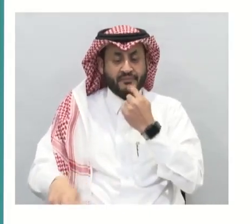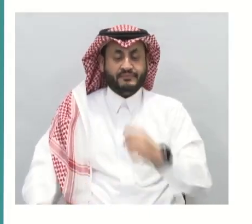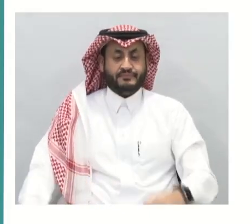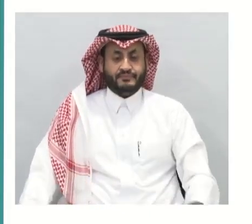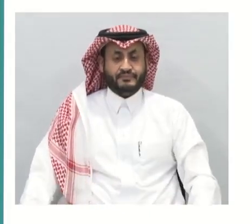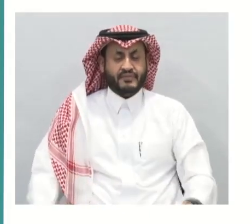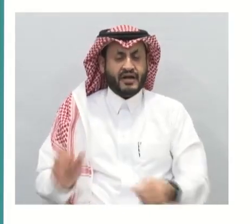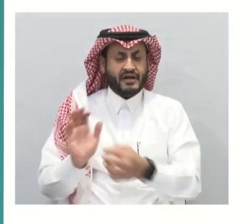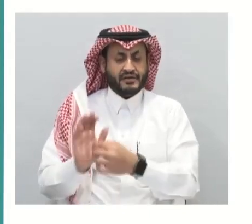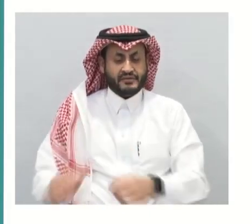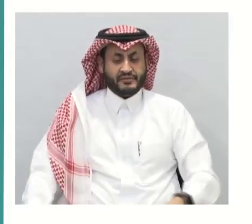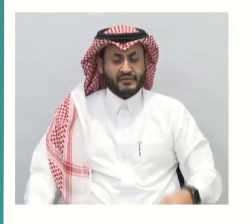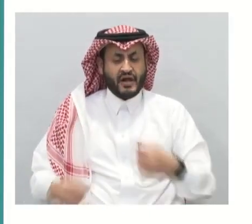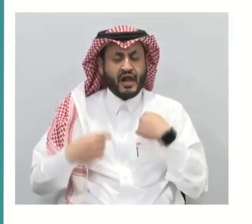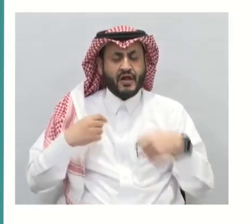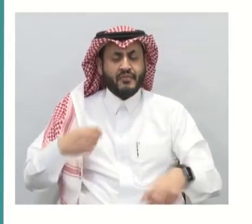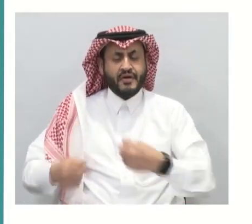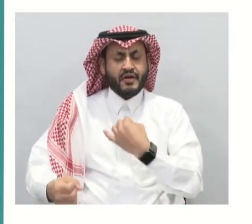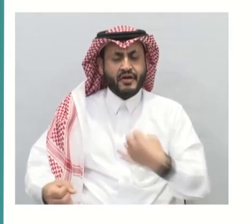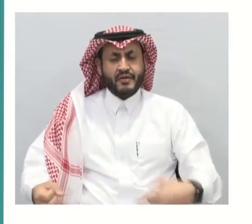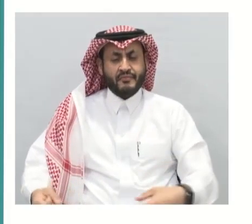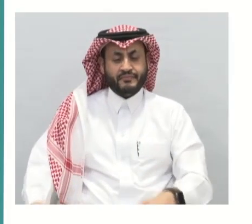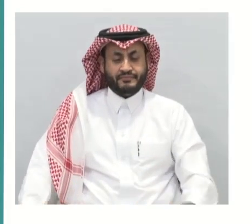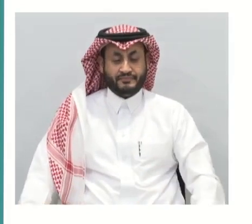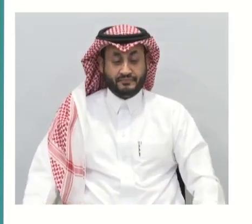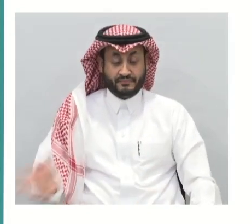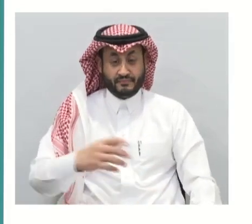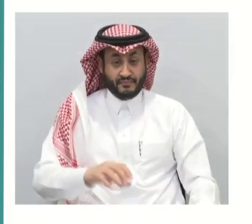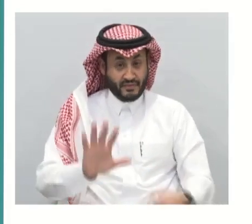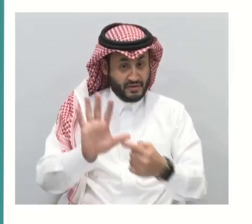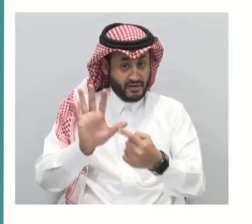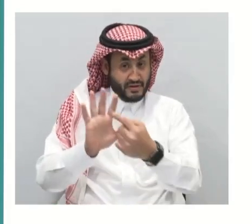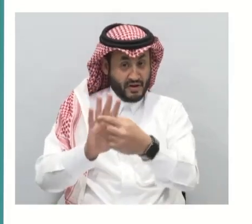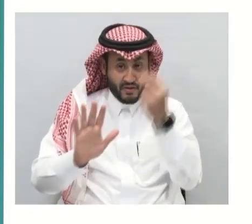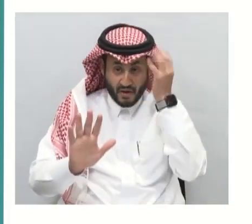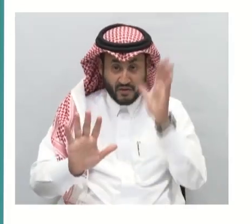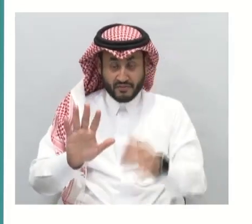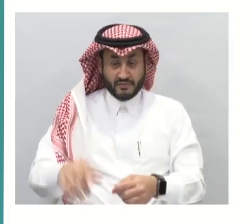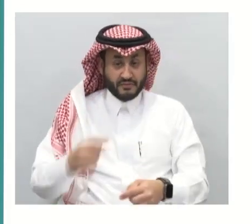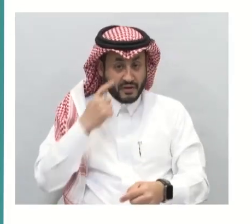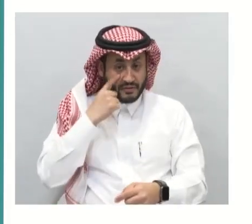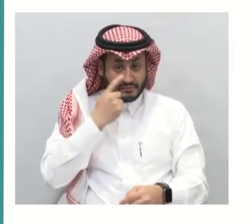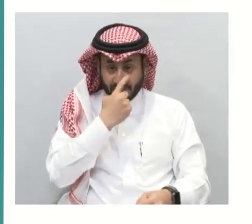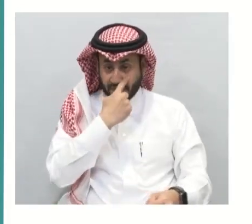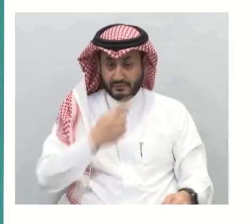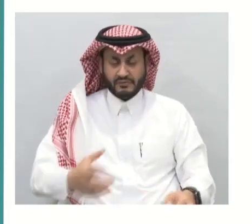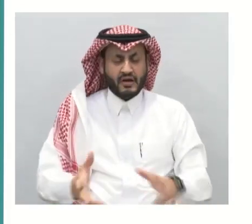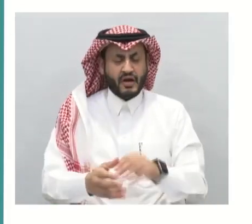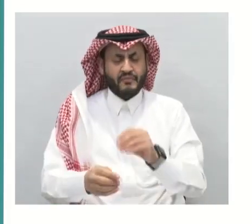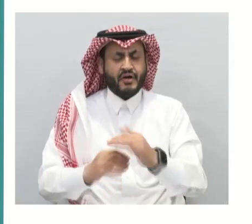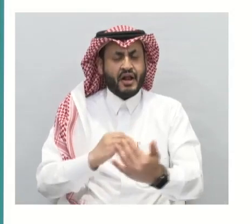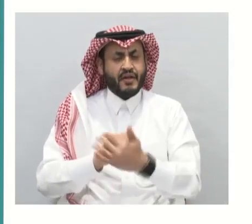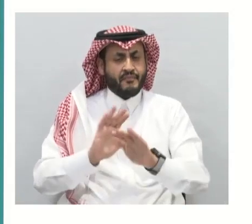والخلايا الحسيه المنتشره في اجزاء الجسم اعضاء الحواس ذكرنا البصر وتعرفنا عليه